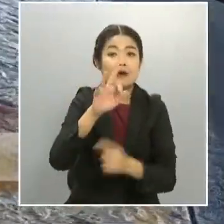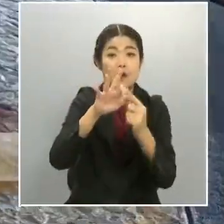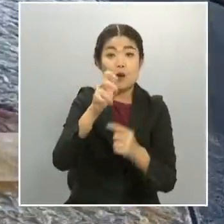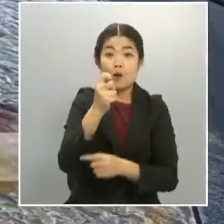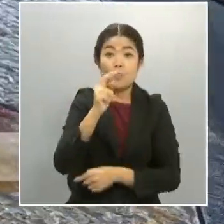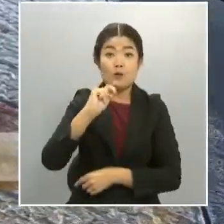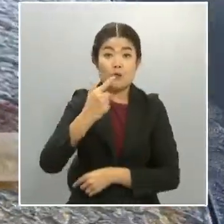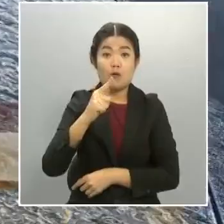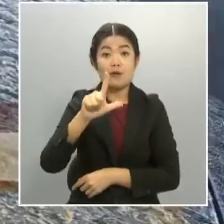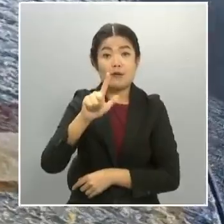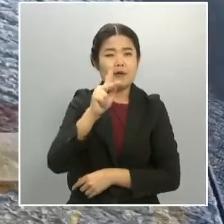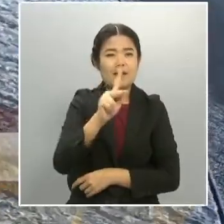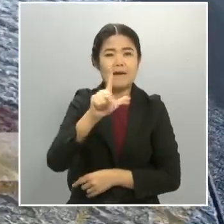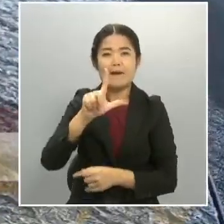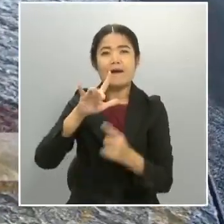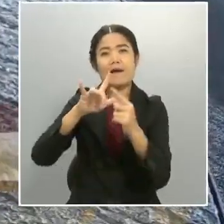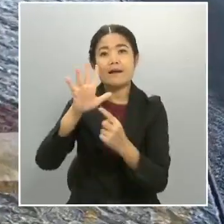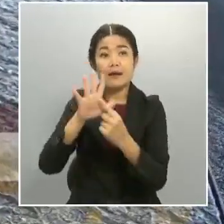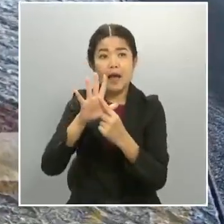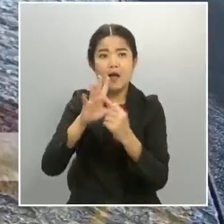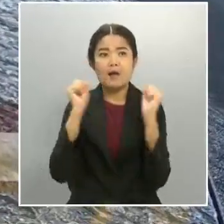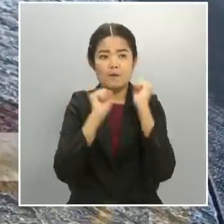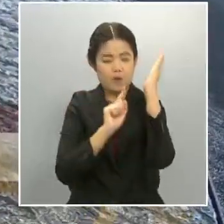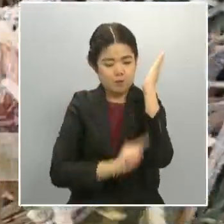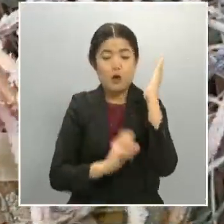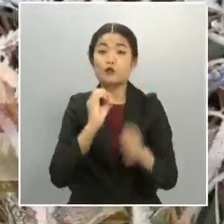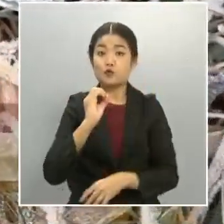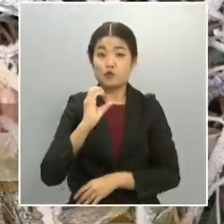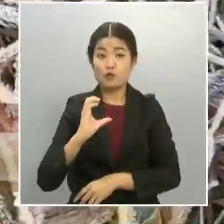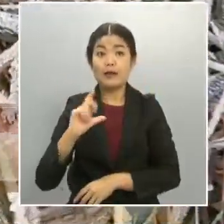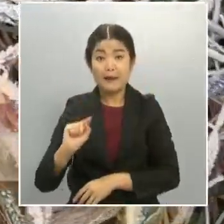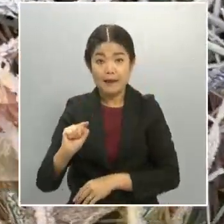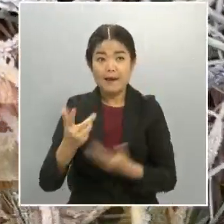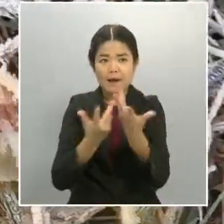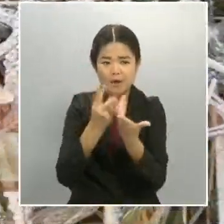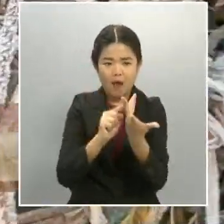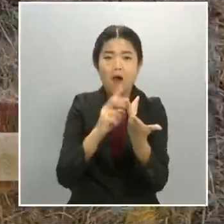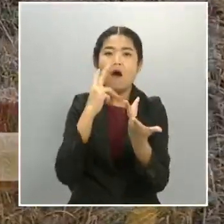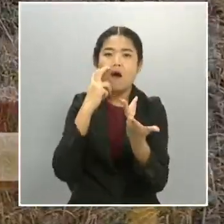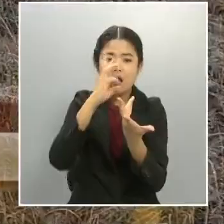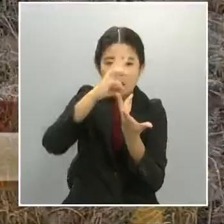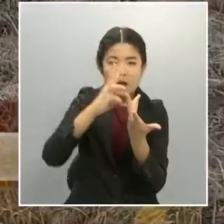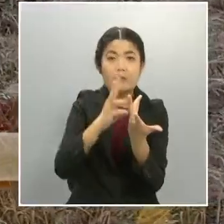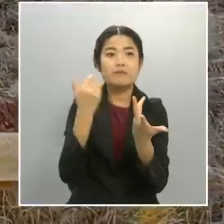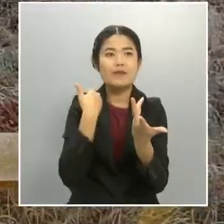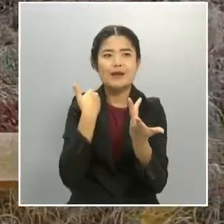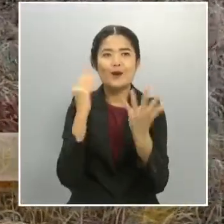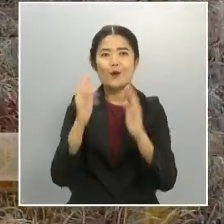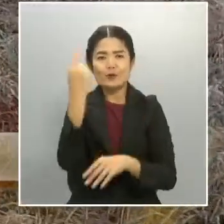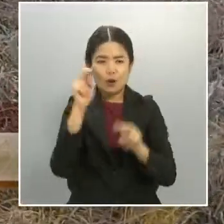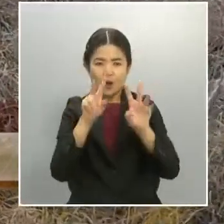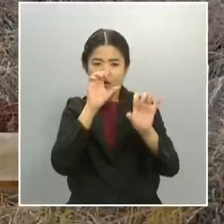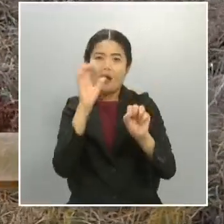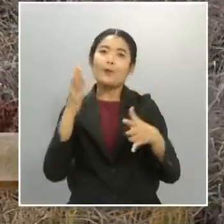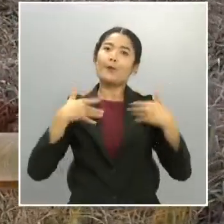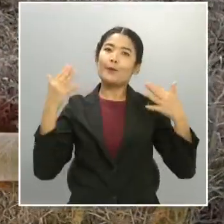ี่กลางหมูบ้านอุณภูมิศูนย์โองศา Cagnesก็รดต่ำมากก็เกิดเมคกนิ้นะคะตั้ท hypothesisใจเลยนะคะก็พต